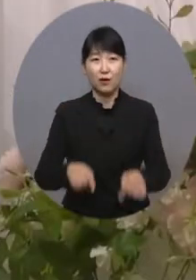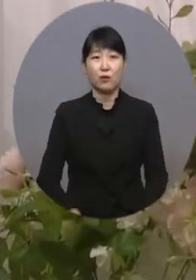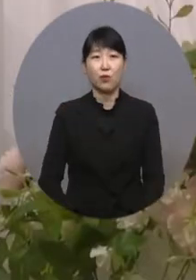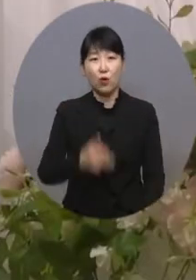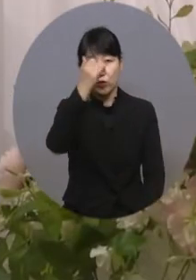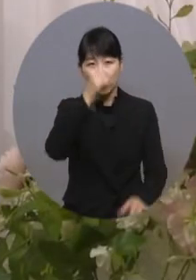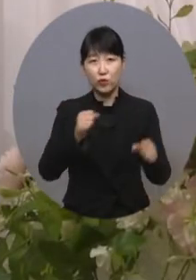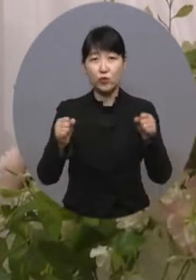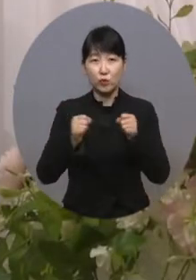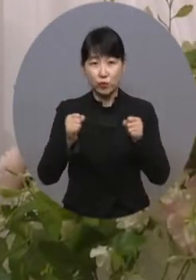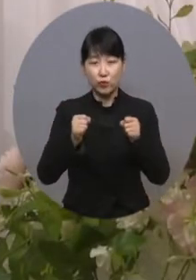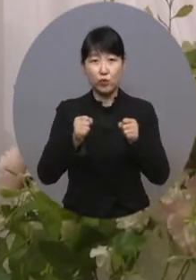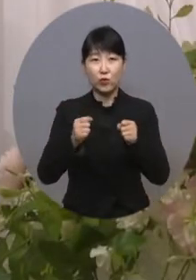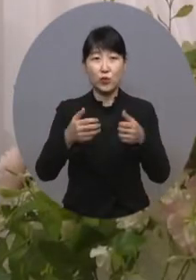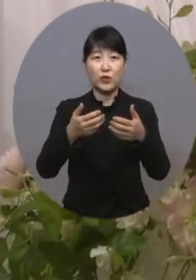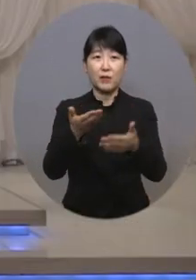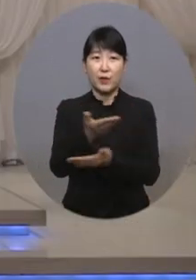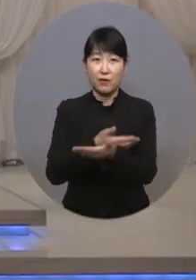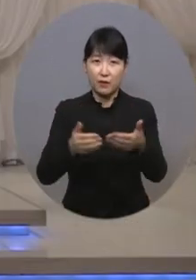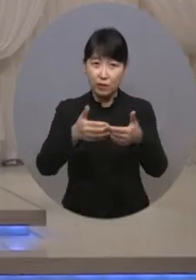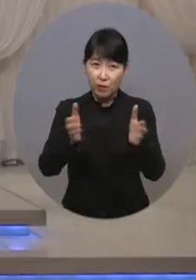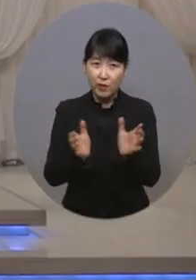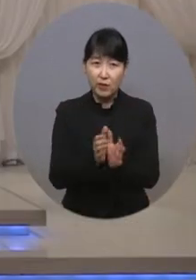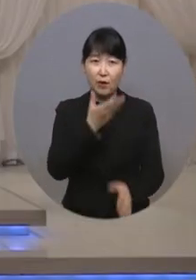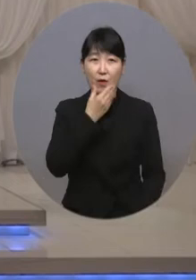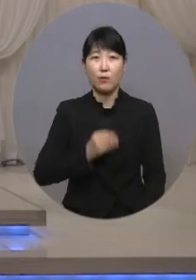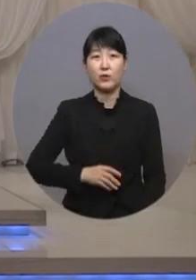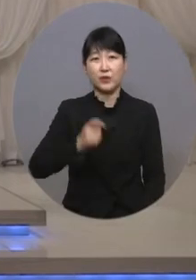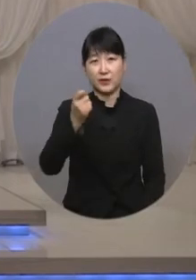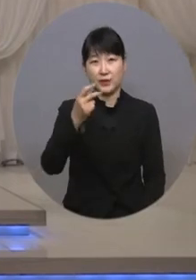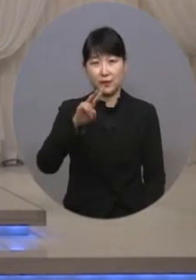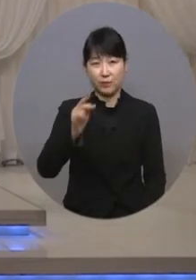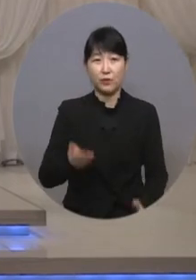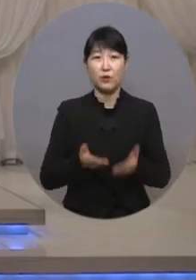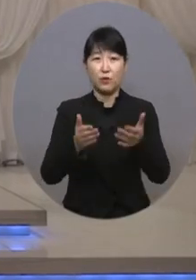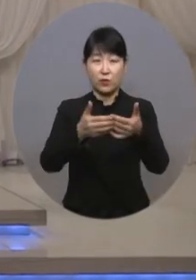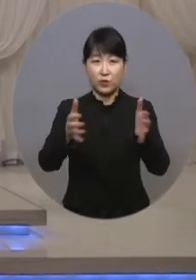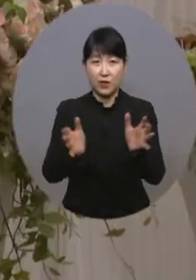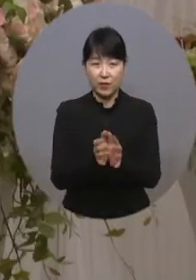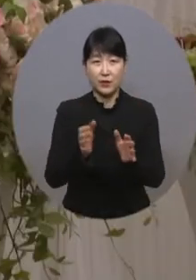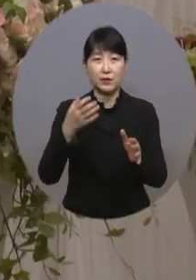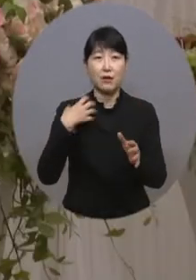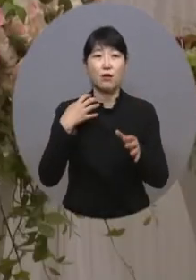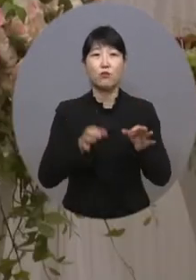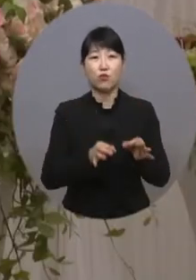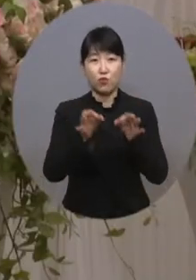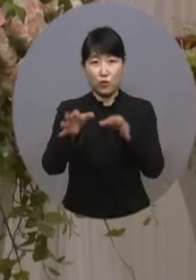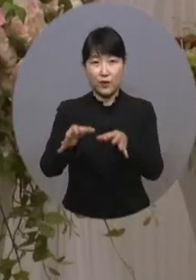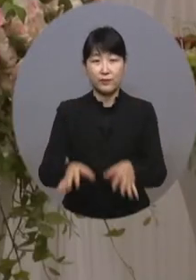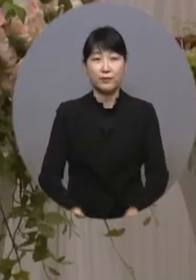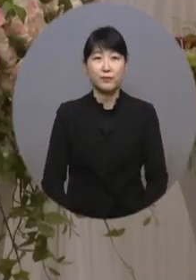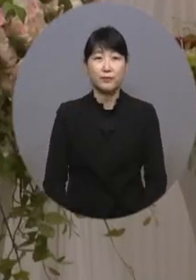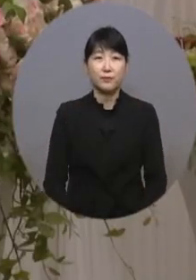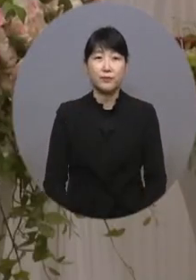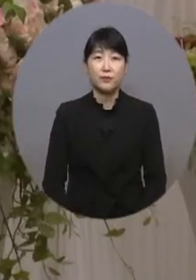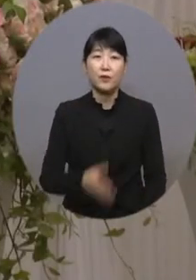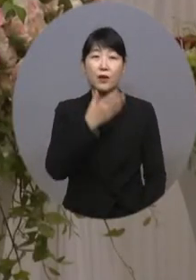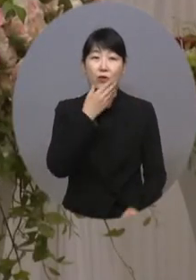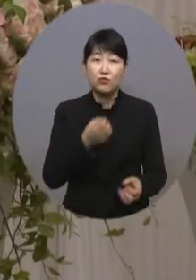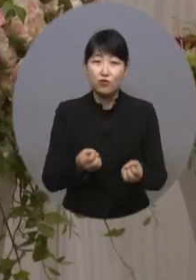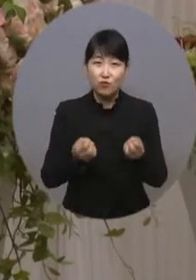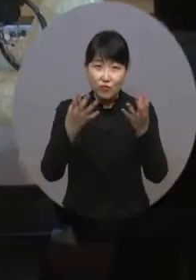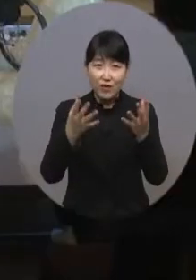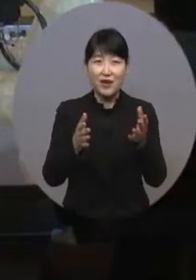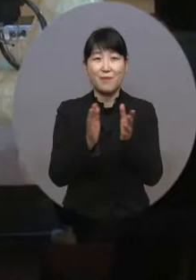로타리클럽, 복지TV 충북방송 장애인 후원회, 충주시 으뜸이 봉사회에서 후원했습니다. 축가와 하객들의